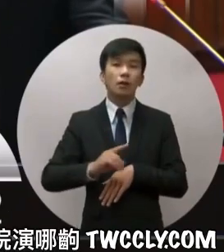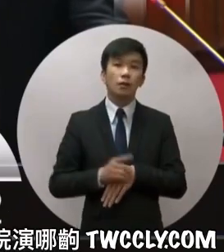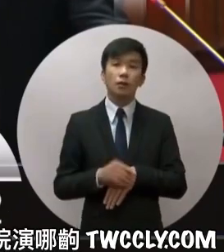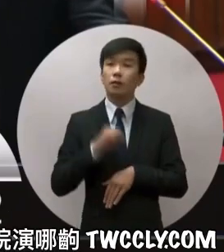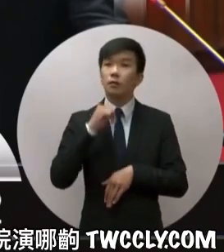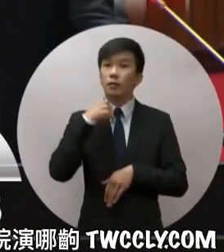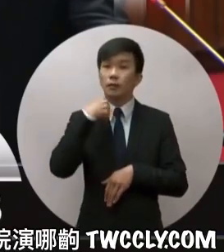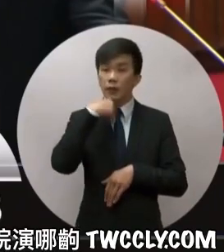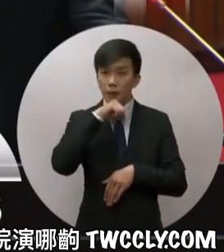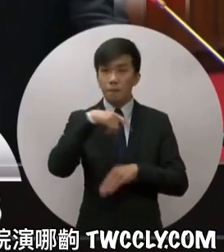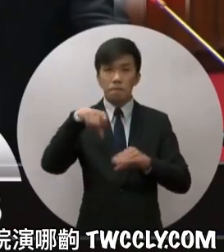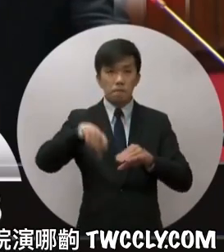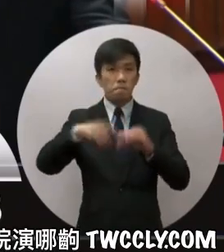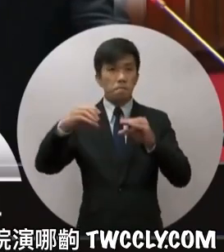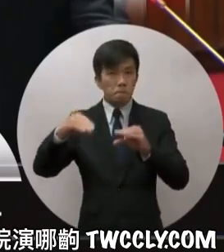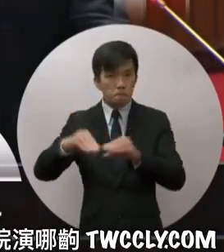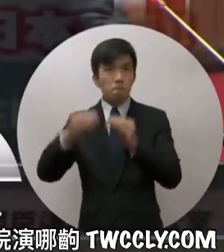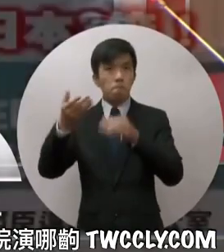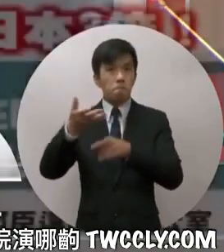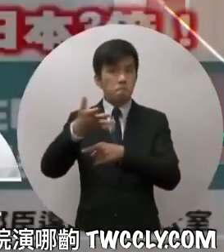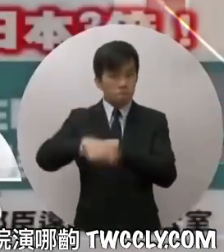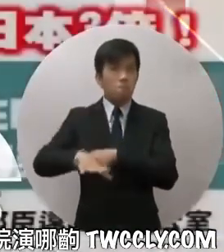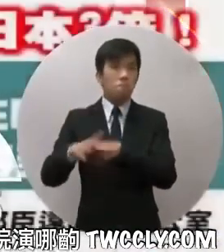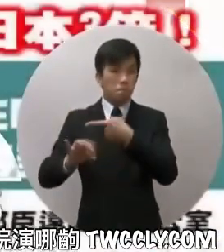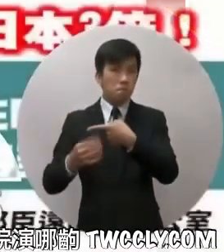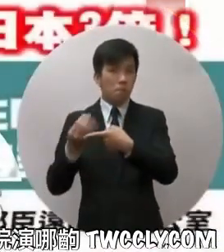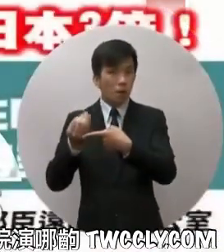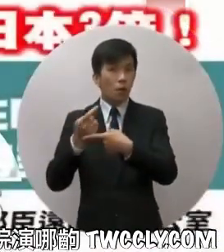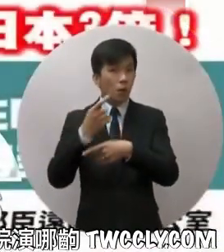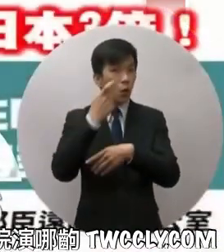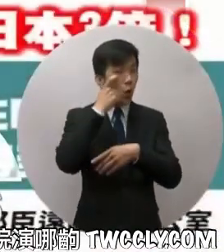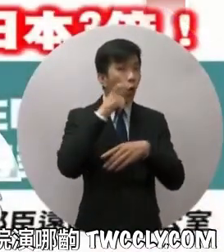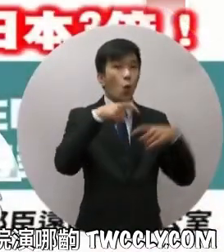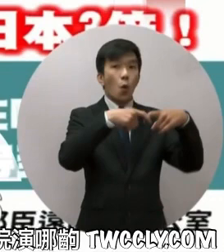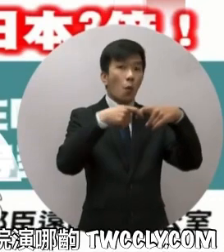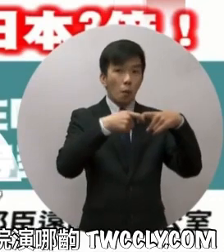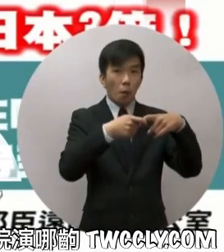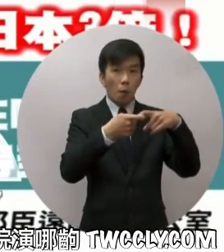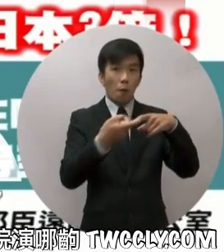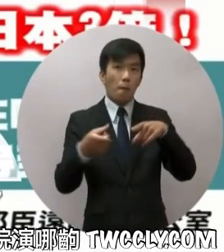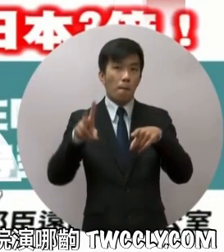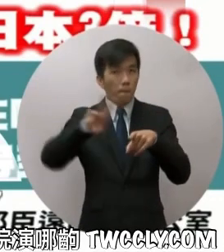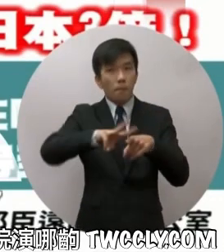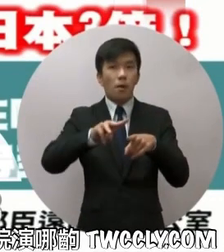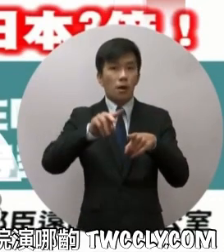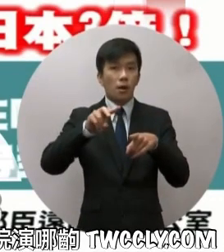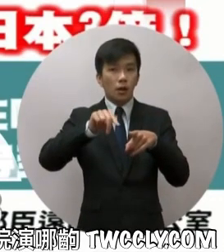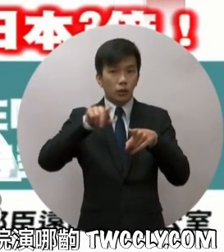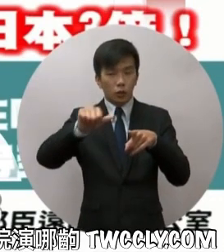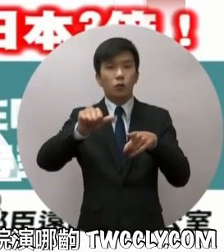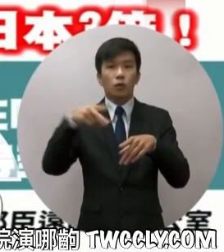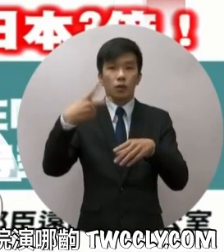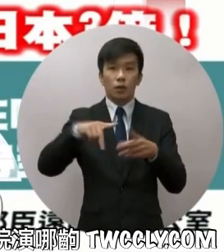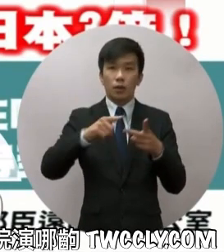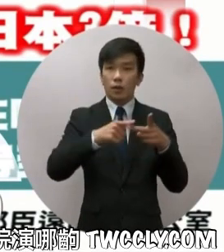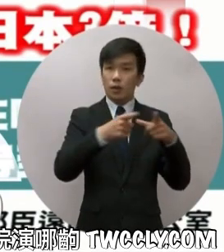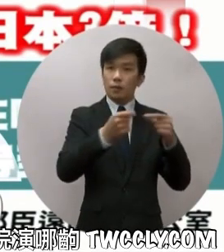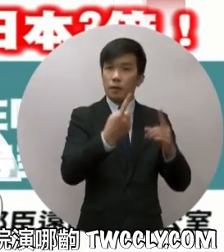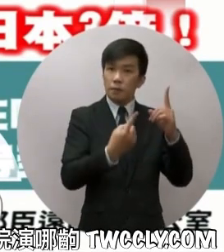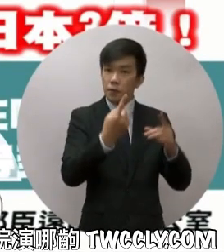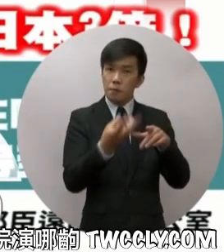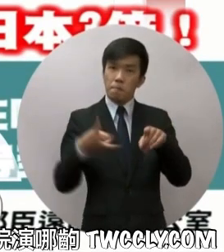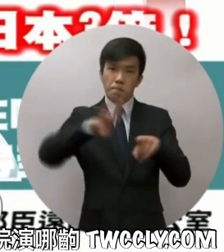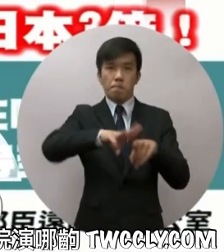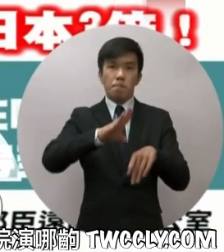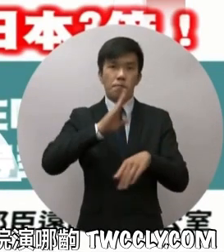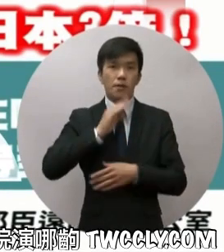車禍的死亡率我們這邊統計了一下數字是歐盟的2.5倍甚至是日本的3倍請問道路交通安全督